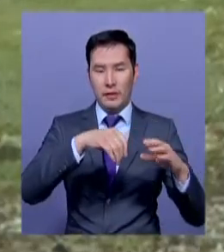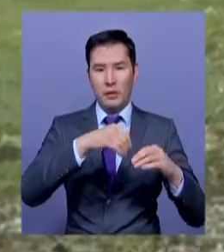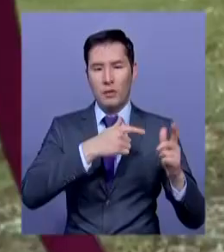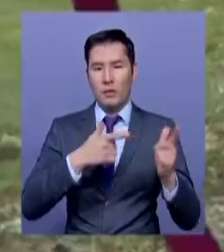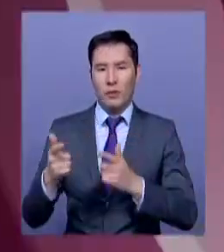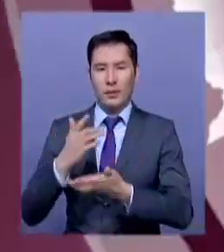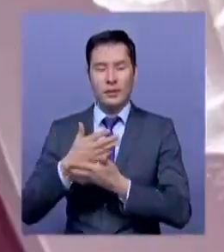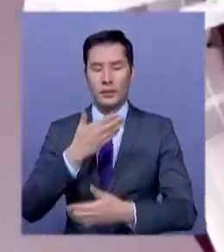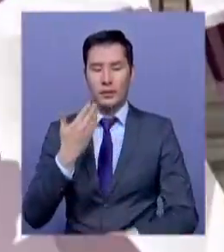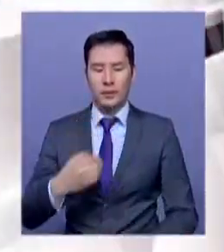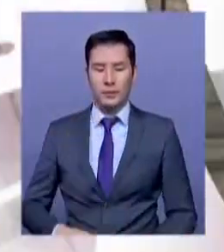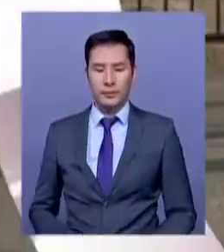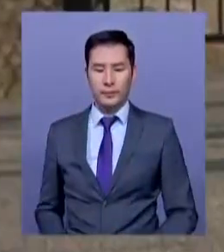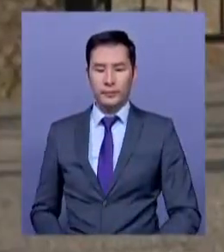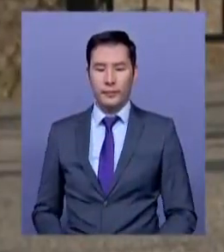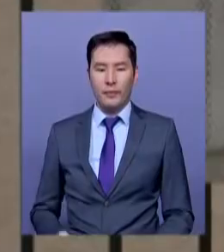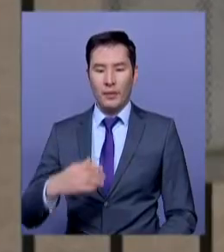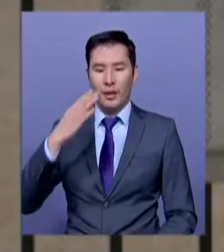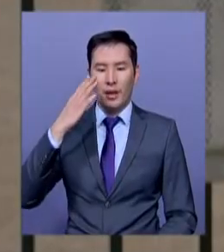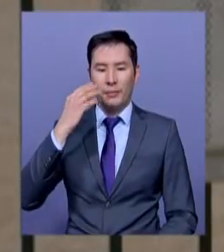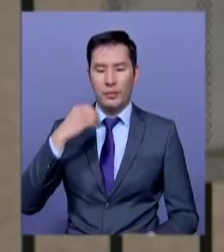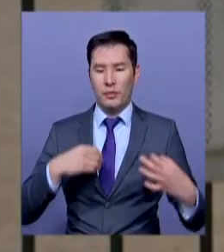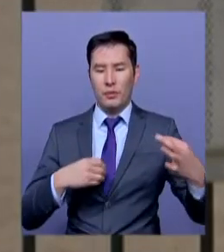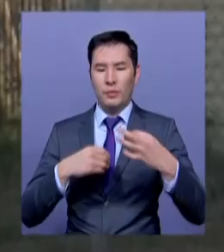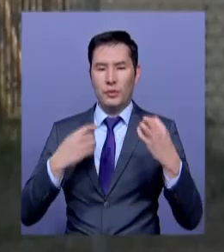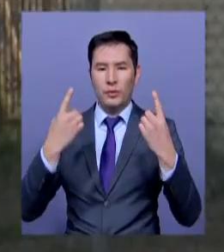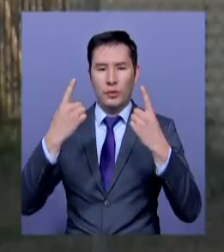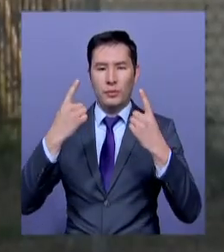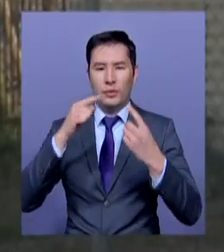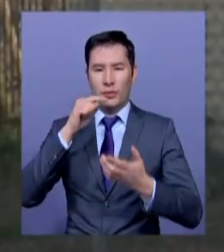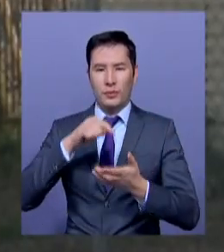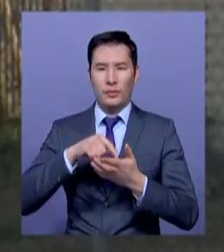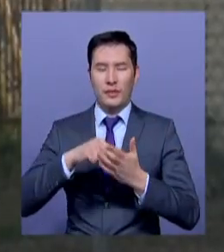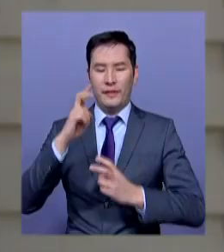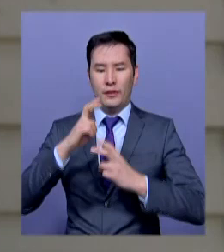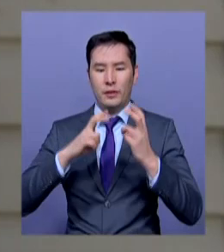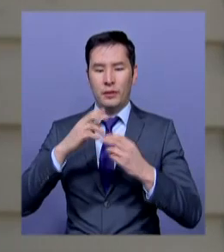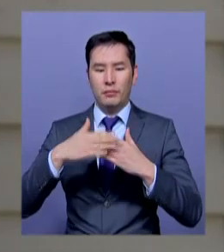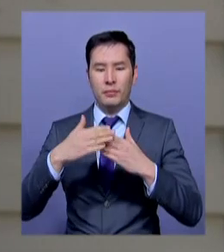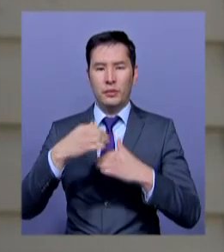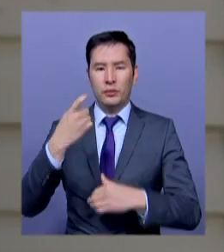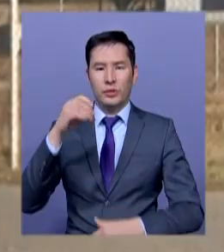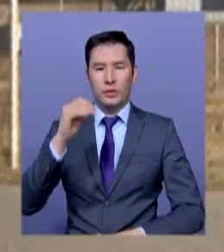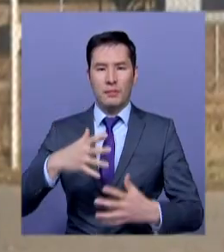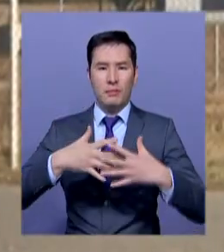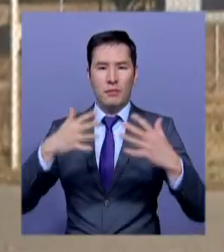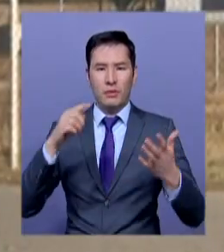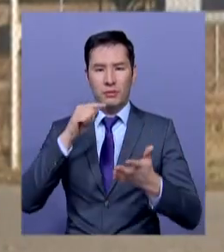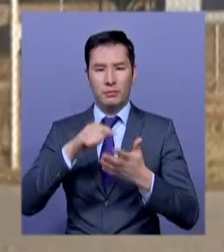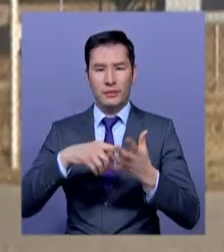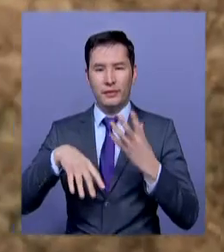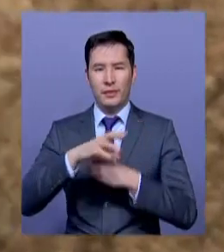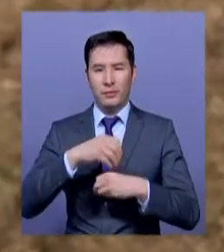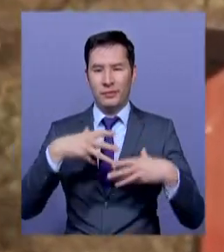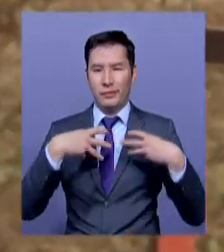дайын? Алматы облысындағы ірі құс фабрикасында 100 мыңнан көп қанаттылар қырылып қалған. Маңайдағы тұрғындар не